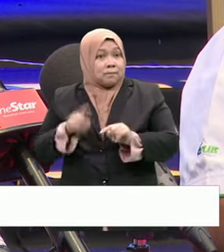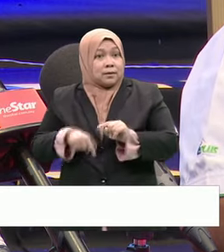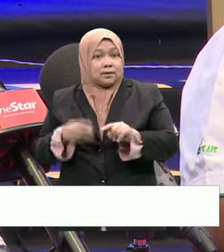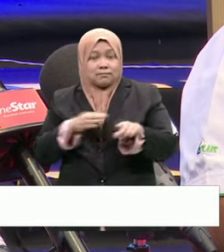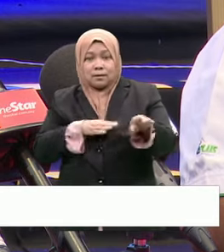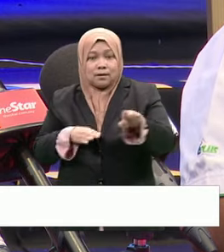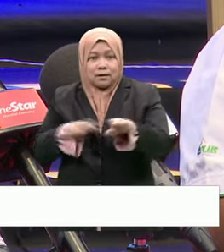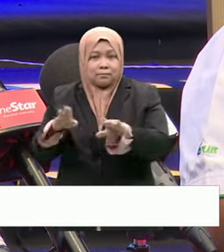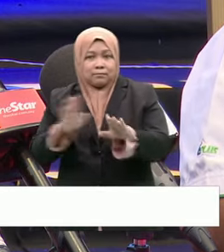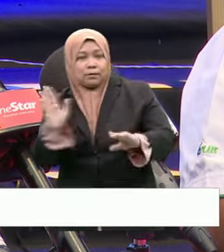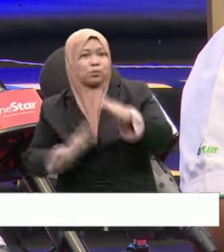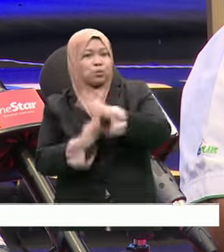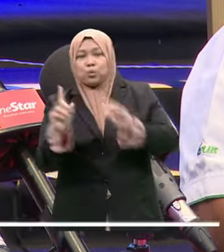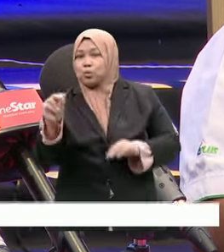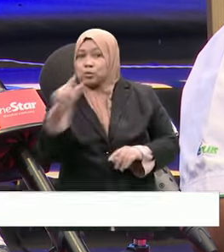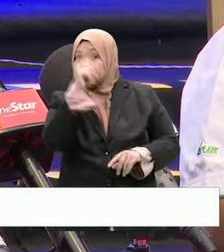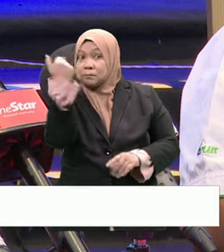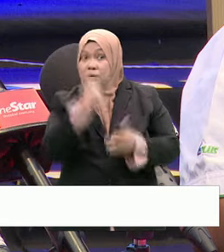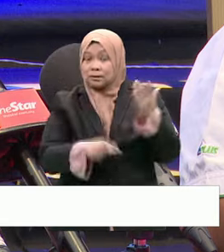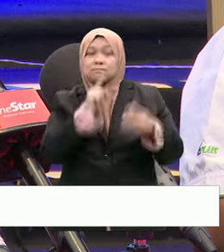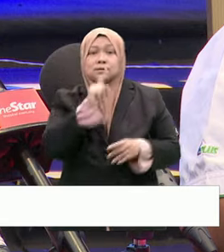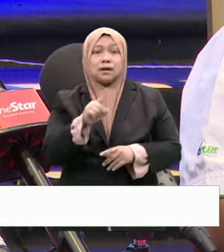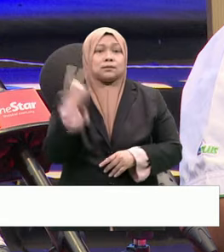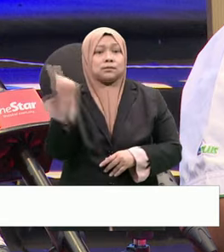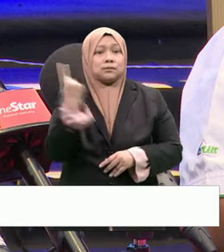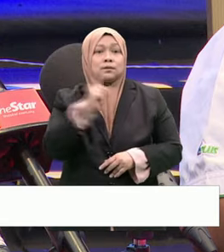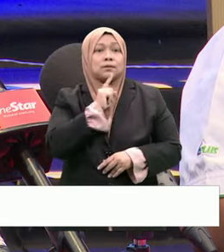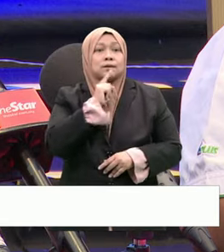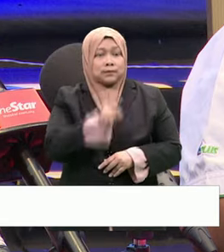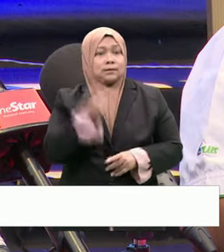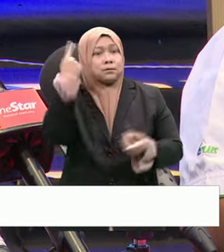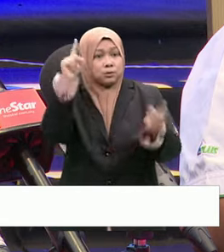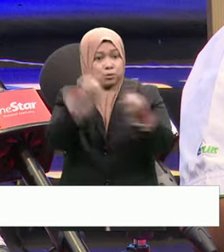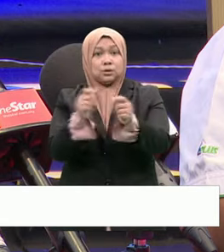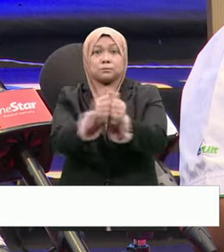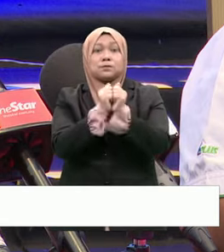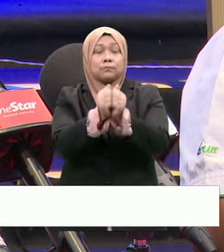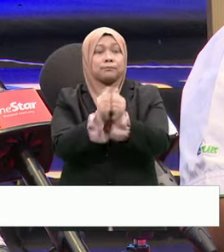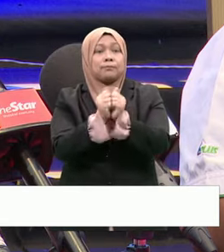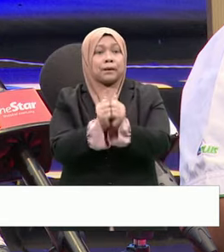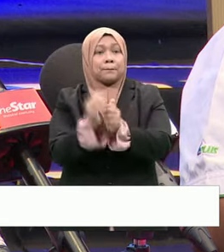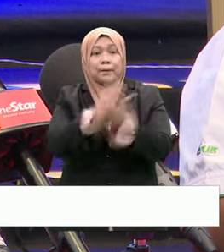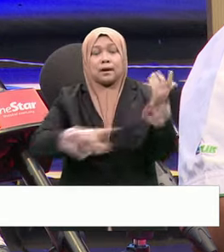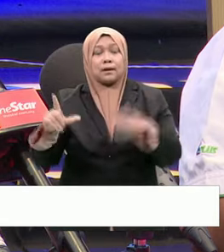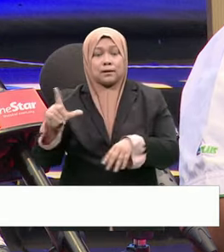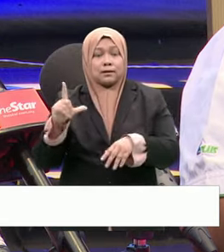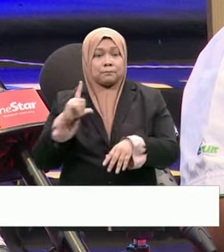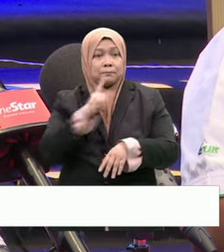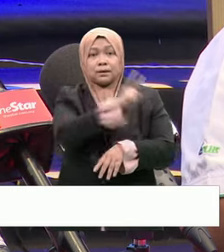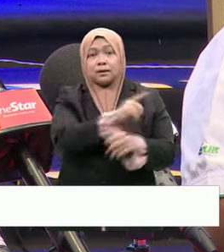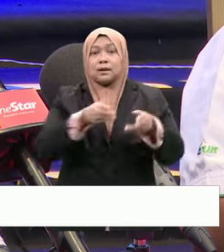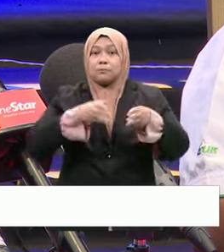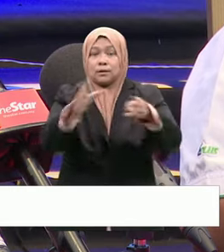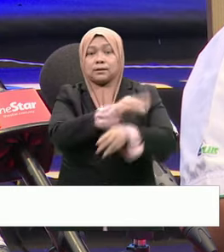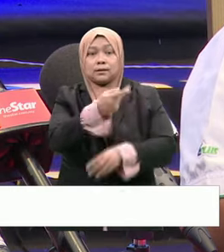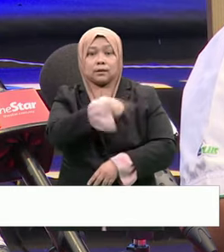menghindarkan orang lain nak pakai Smart sebab Smart tu adalah yang dipersetujui bersama-sama pihak lembaga leb kementerian